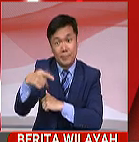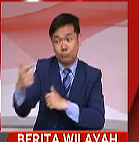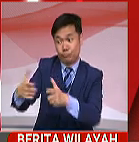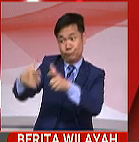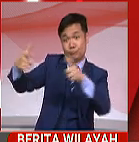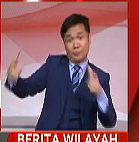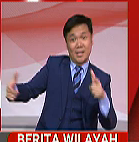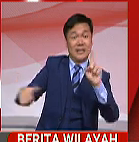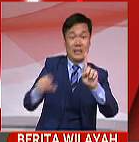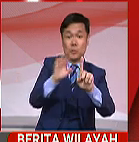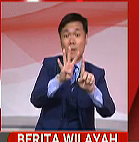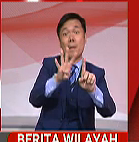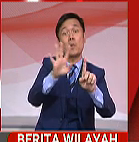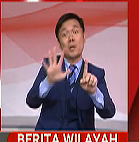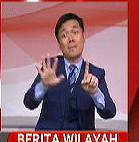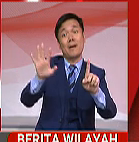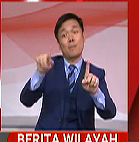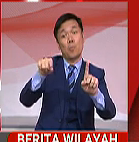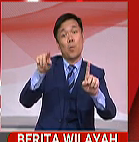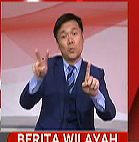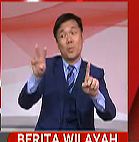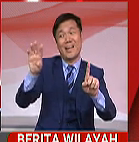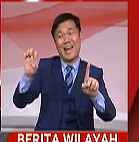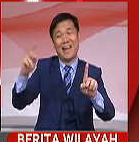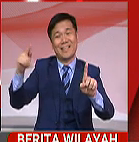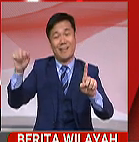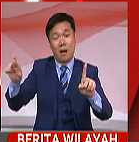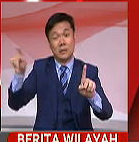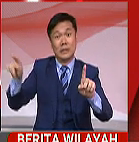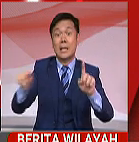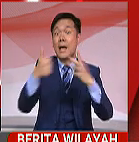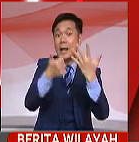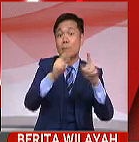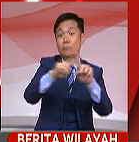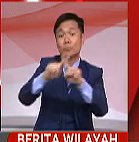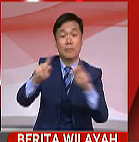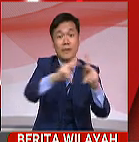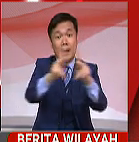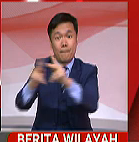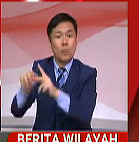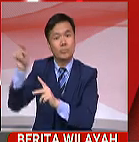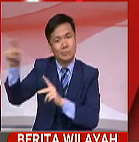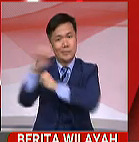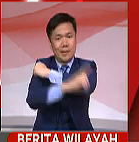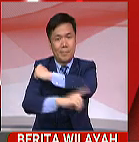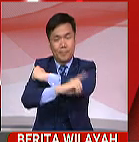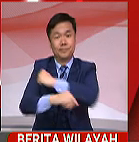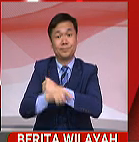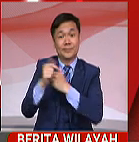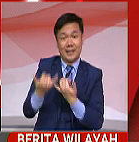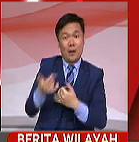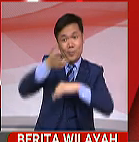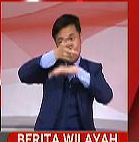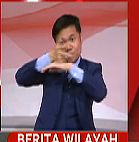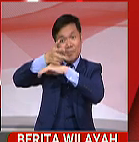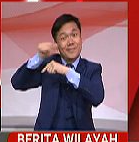berkeluasan sehingga 145.2 hektar di 6 buah kampung di daerah itu. Wartawan Rusiah Abdul